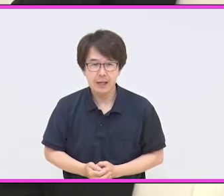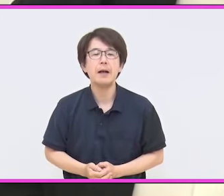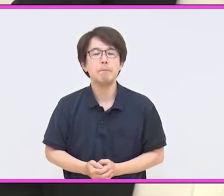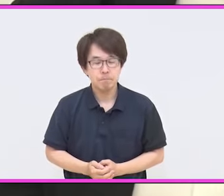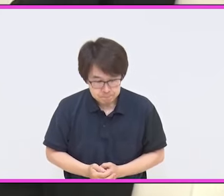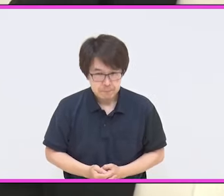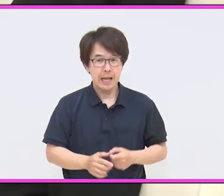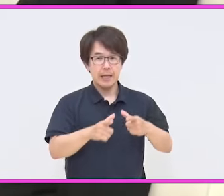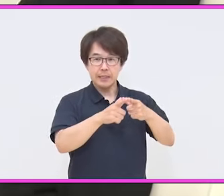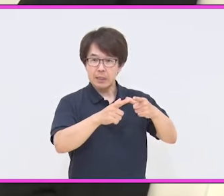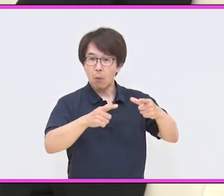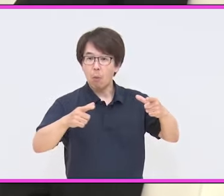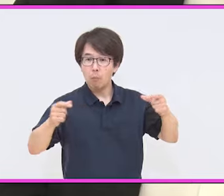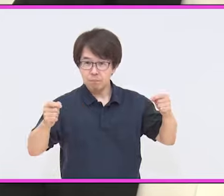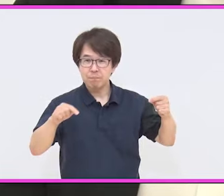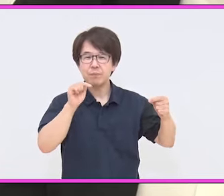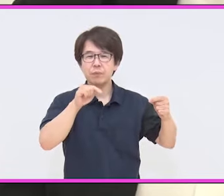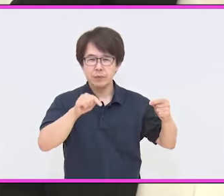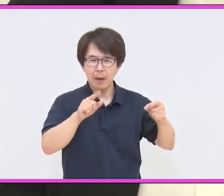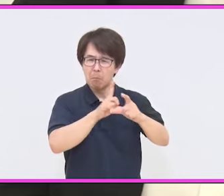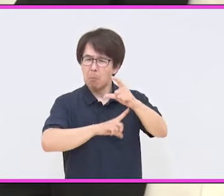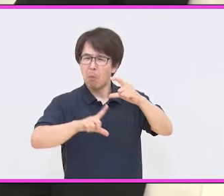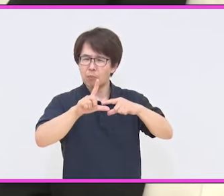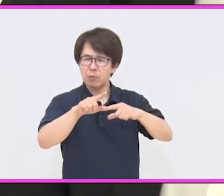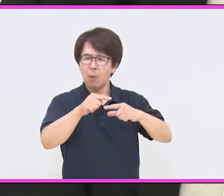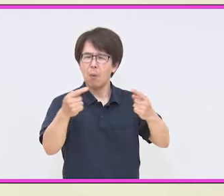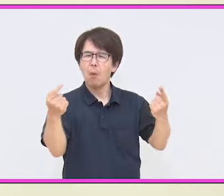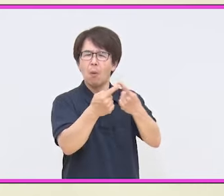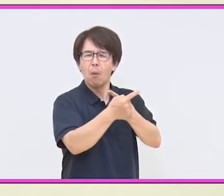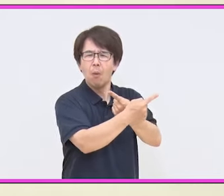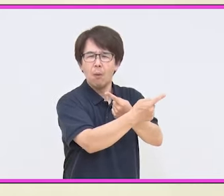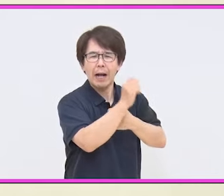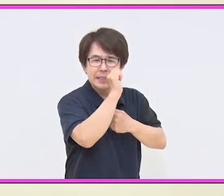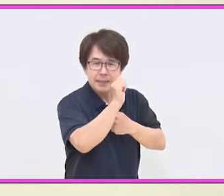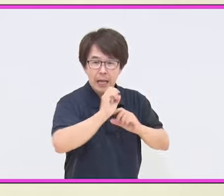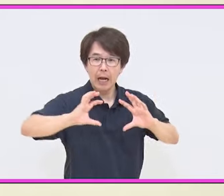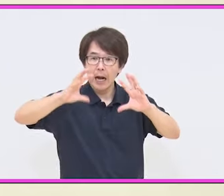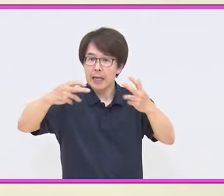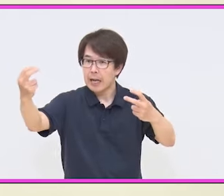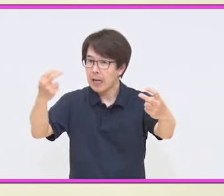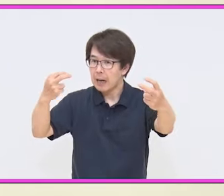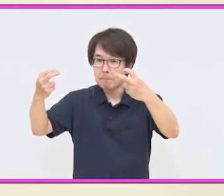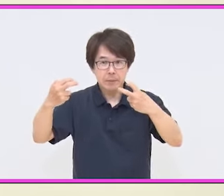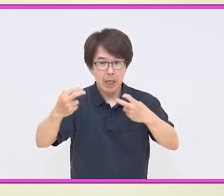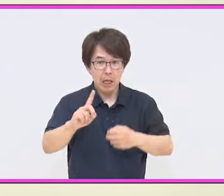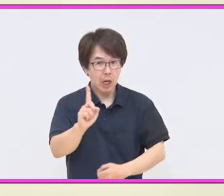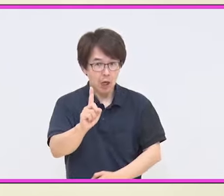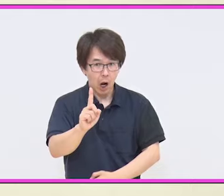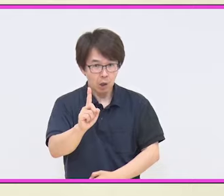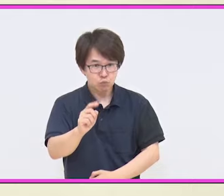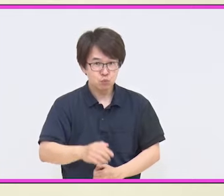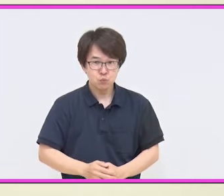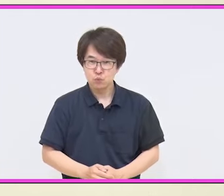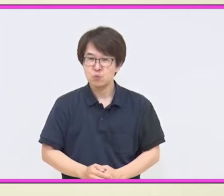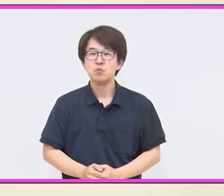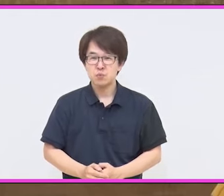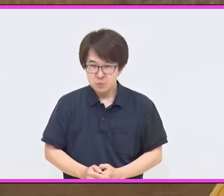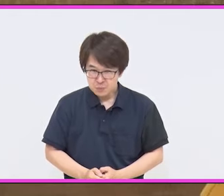本でもっとこうした方がいいのにみたいな、その海外から見てあったりするんですかね。 どうなんですか